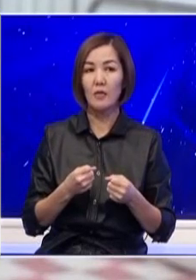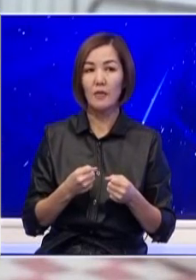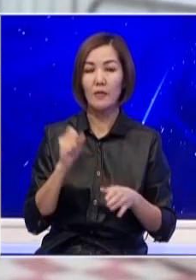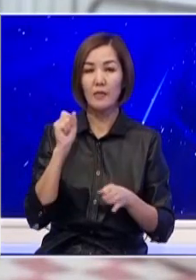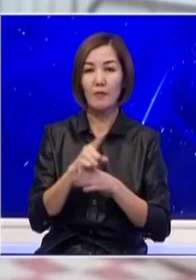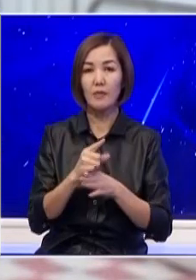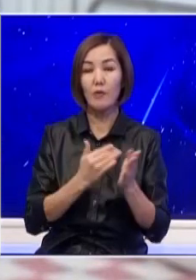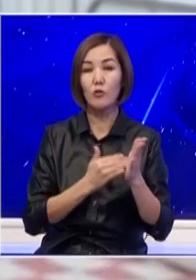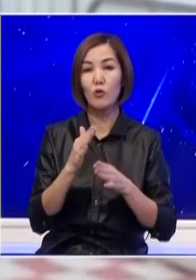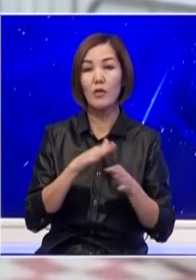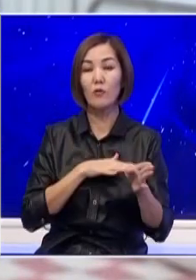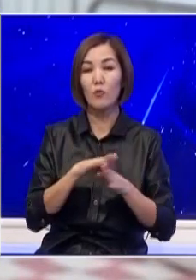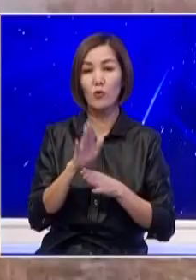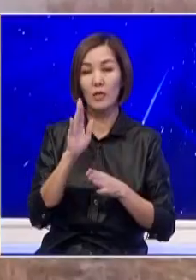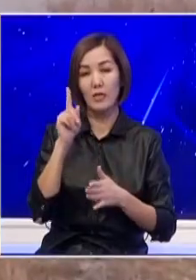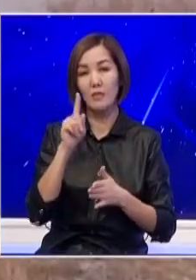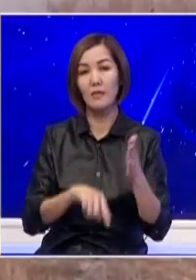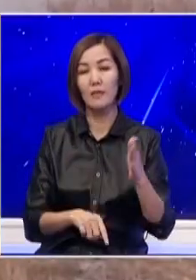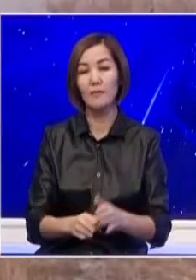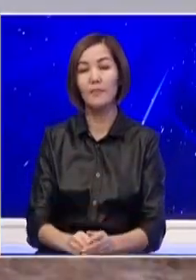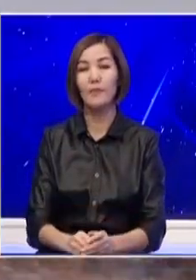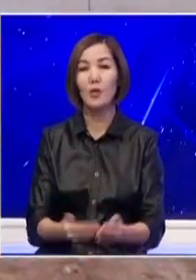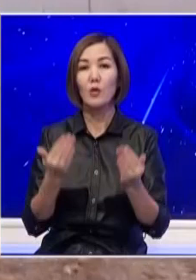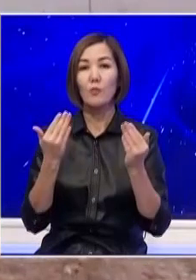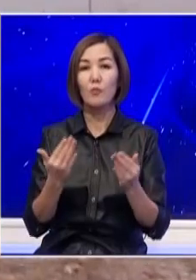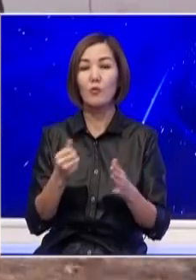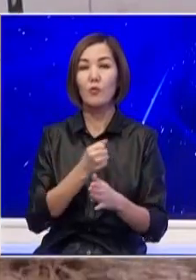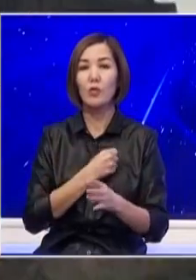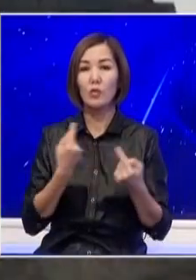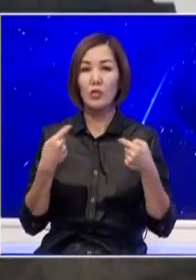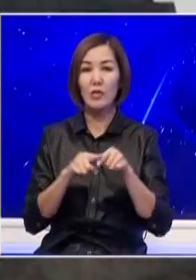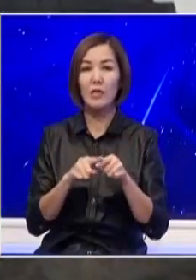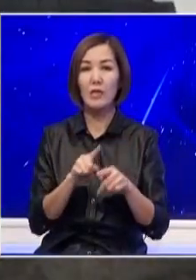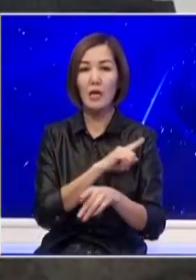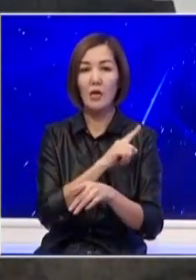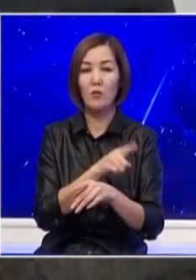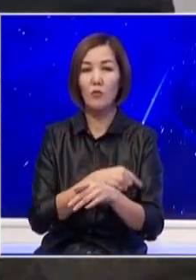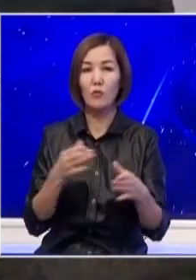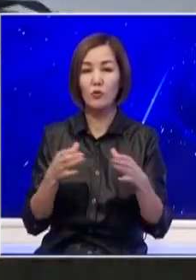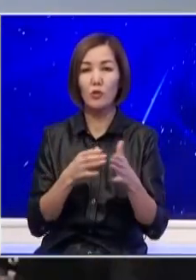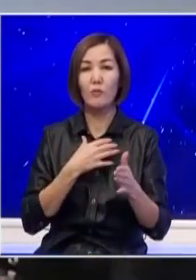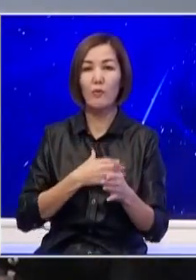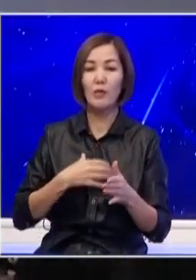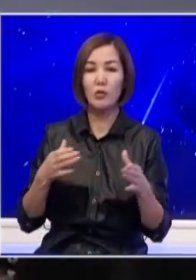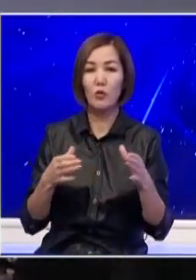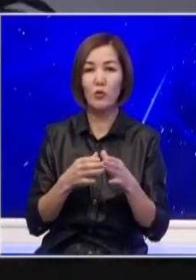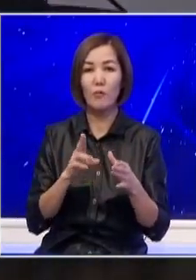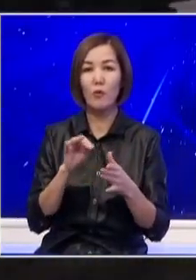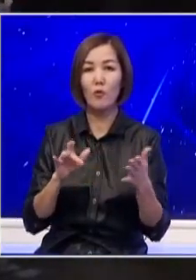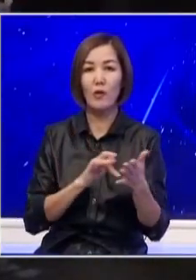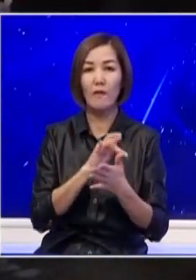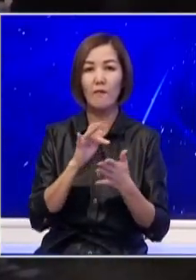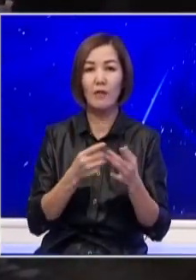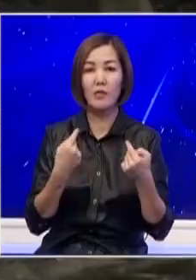тапсырманы жоғары деңгейде орындайды деп тілеймін. Бүгінде инженерлік әскерлер Қазақстан қарулы күштерінің маңызды құрамы. Қонаев гарнизонындағы инженерлік